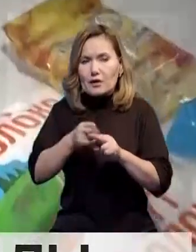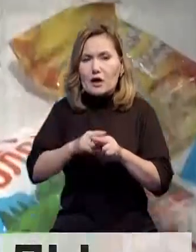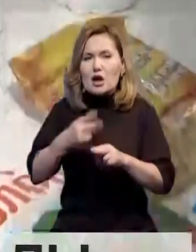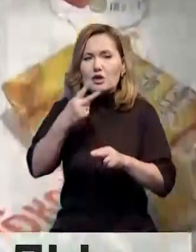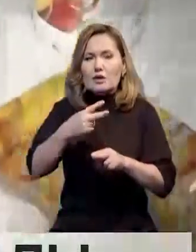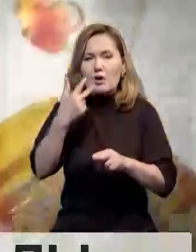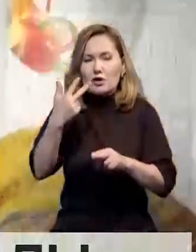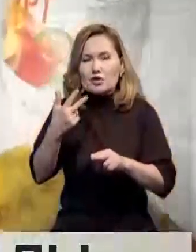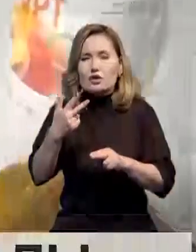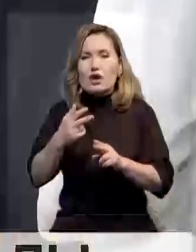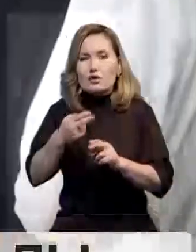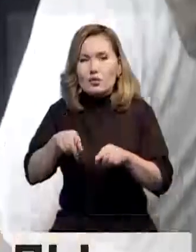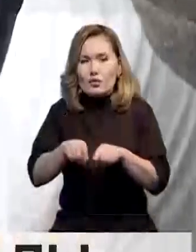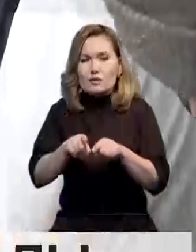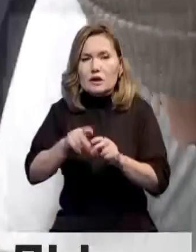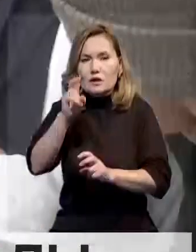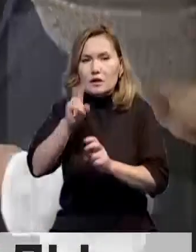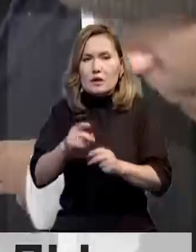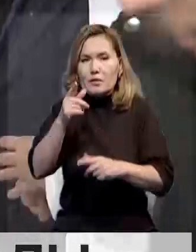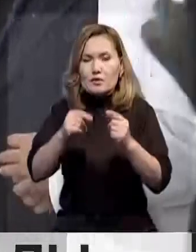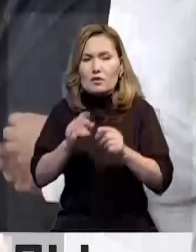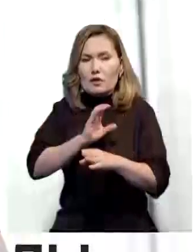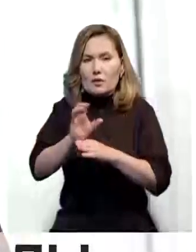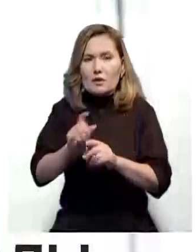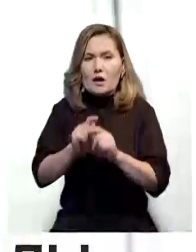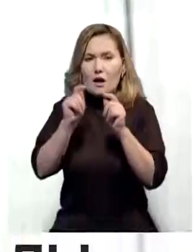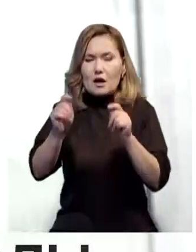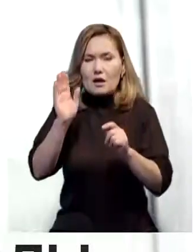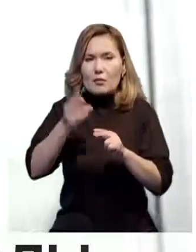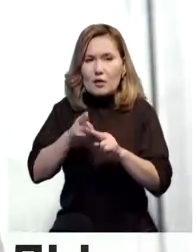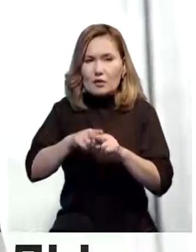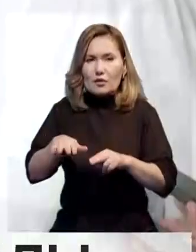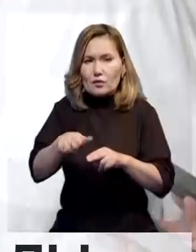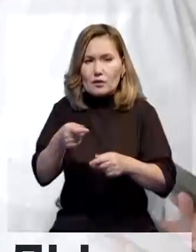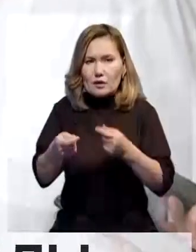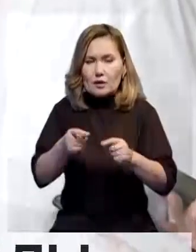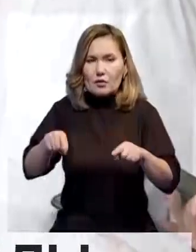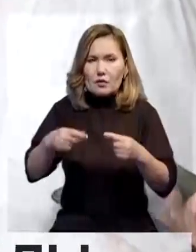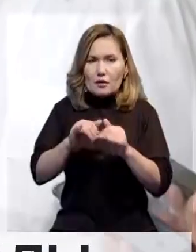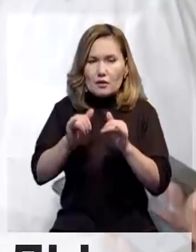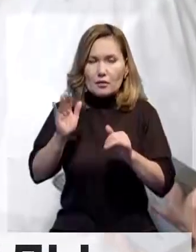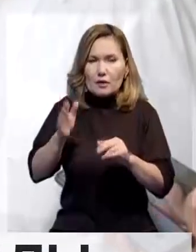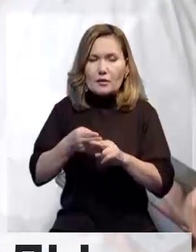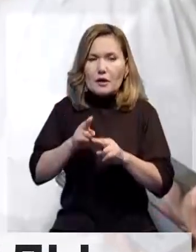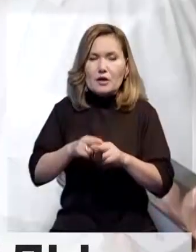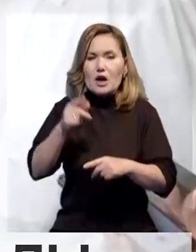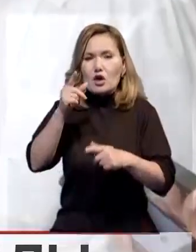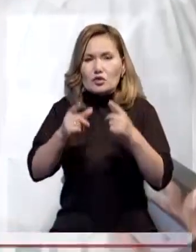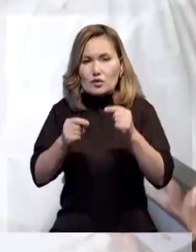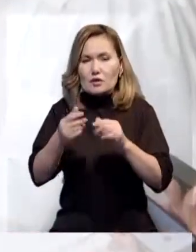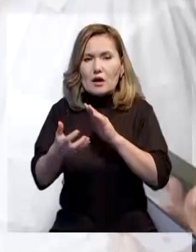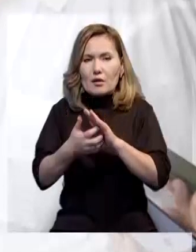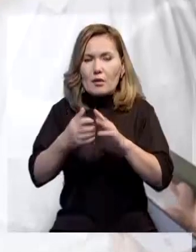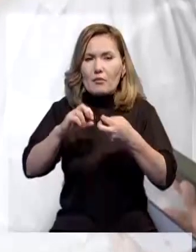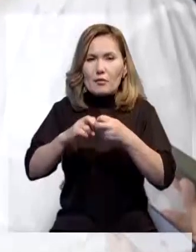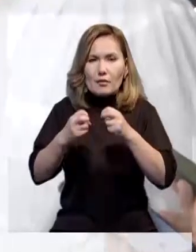сүт тауарлы ферма бұл проблеманы түбегейлі шешуге септігін тигізеді, деді аймақ басшысы. Шикізат тапшылығы туындамас үшін құрғақ